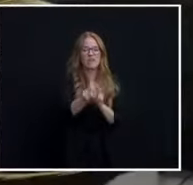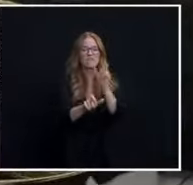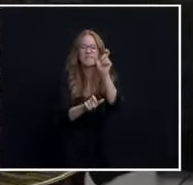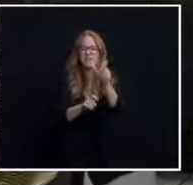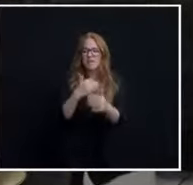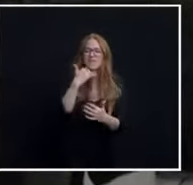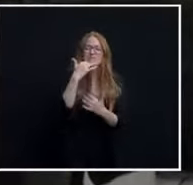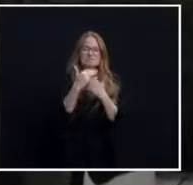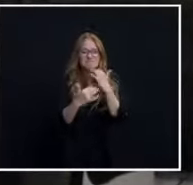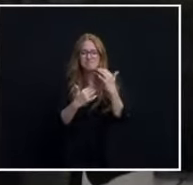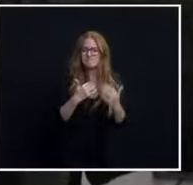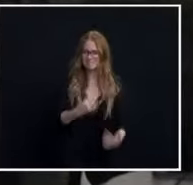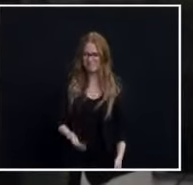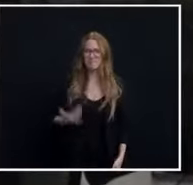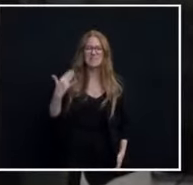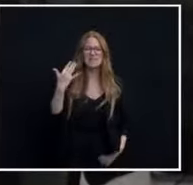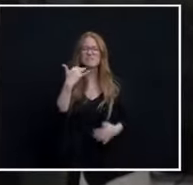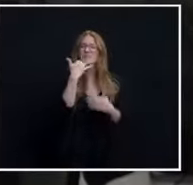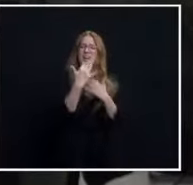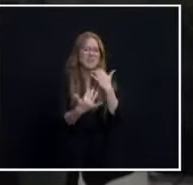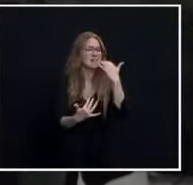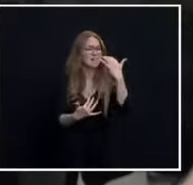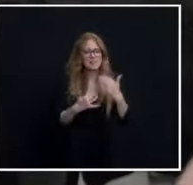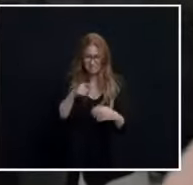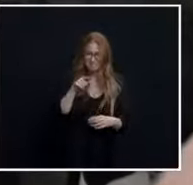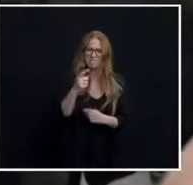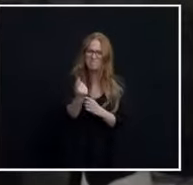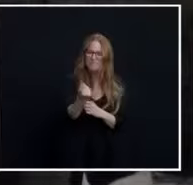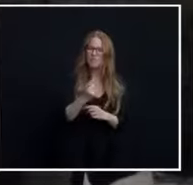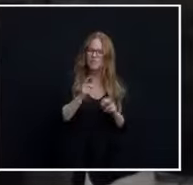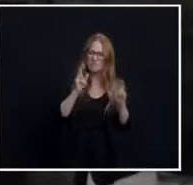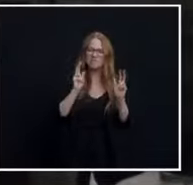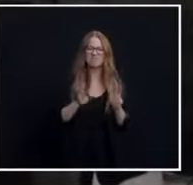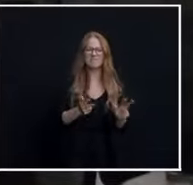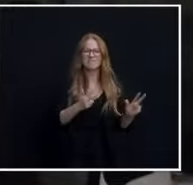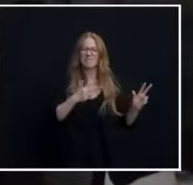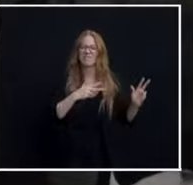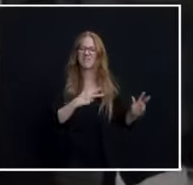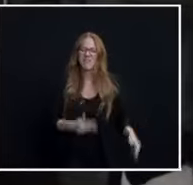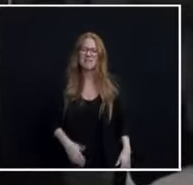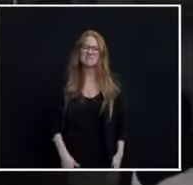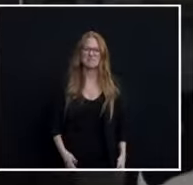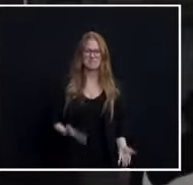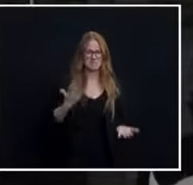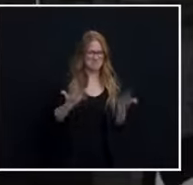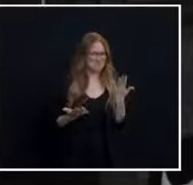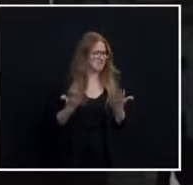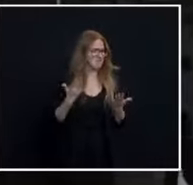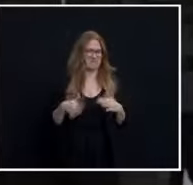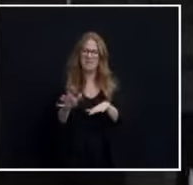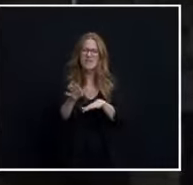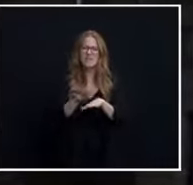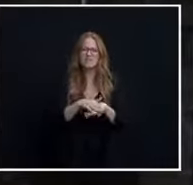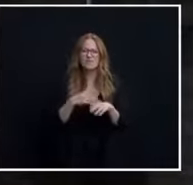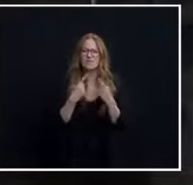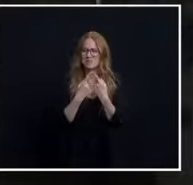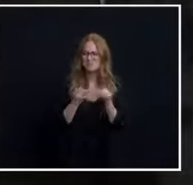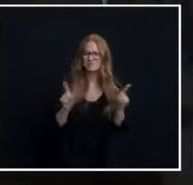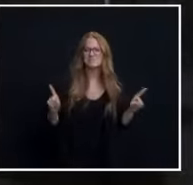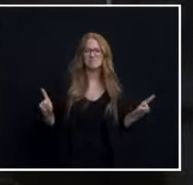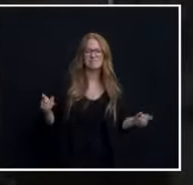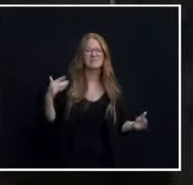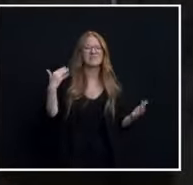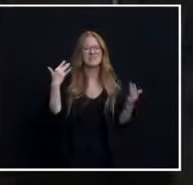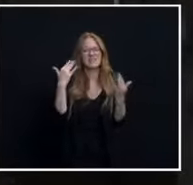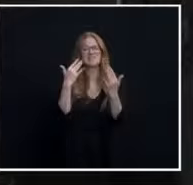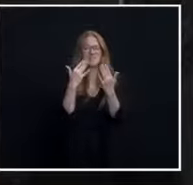Dass irgendeiner irgendwen verzeiht hat, dass die Stimme irgendwie kommt, weil es komisch war und irgendwie ja nicht.